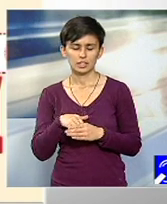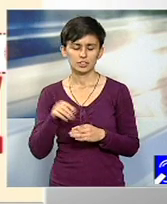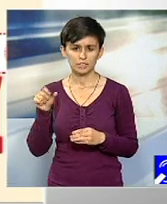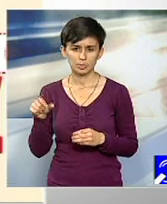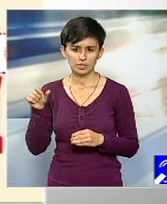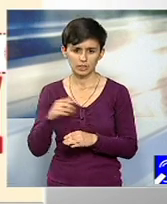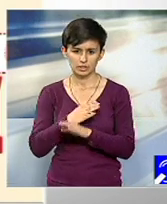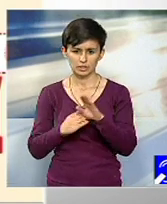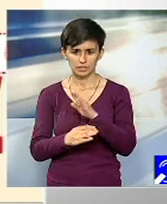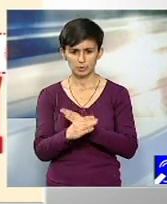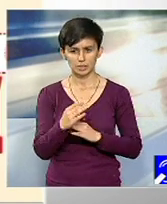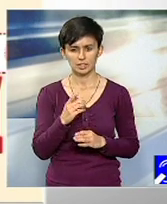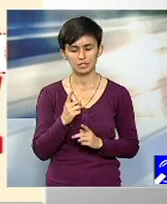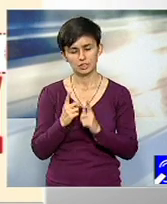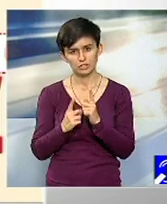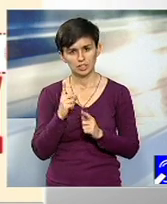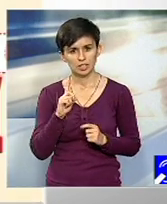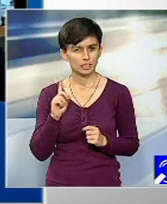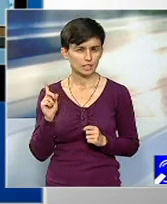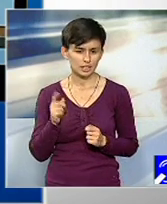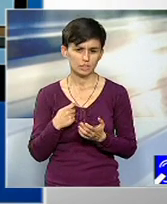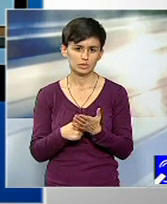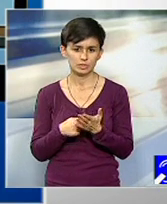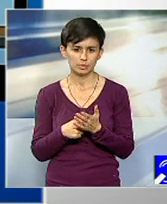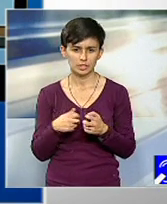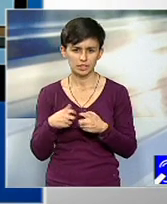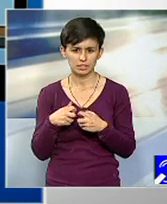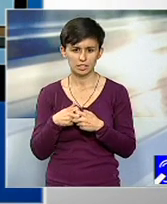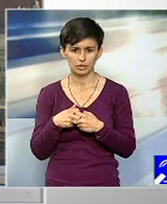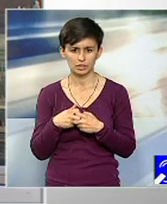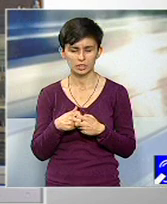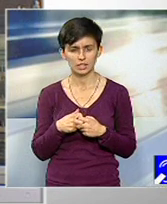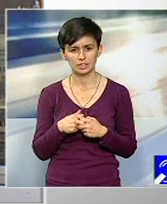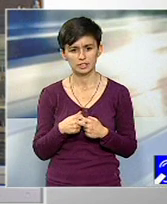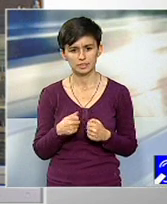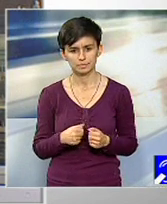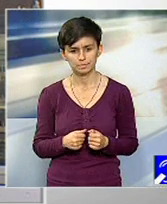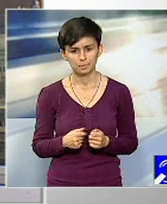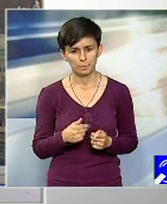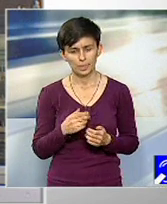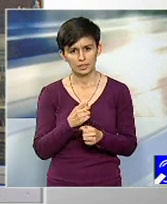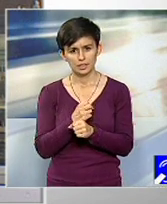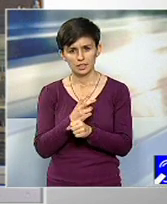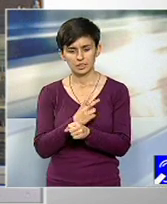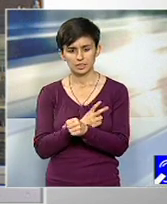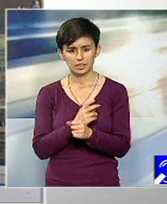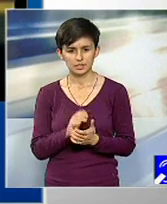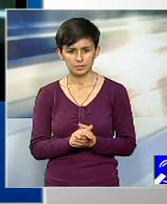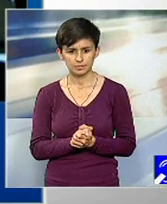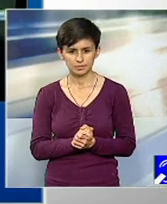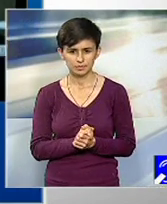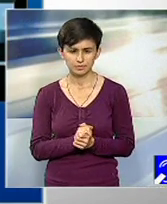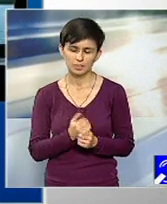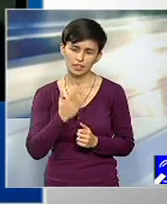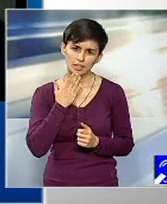persoane cu dizabilități și dacă nu face acest lucru, să plătească o taxă destul de consistentă către bugetul de stat.